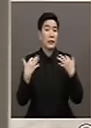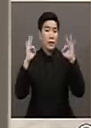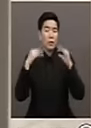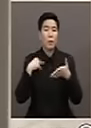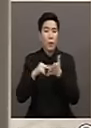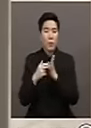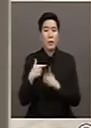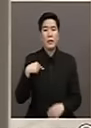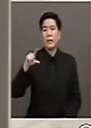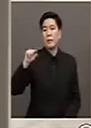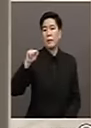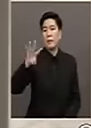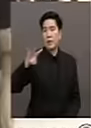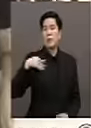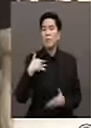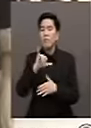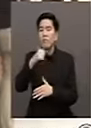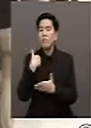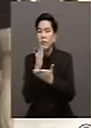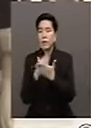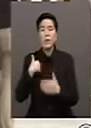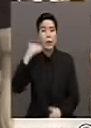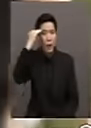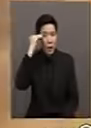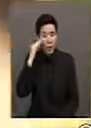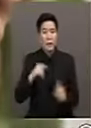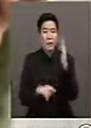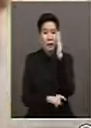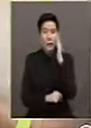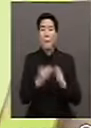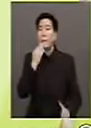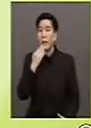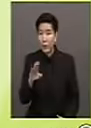กอบด้วย28ประเทศซึ่งรวมถึงเกาหลีใต้สิงคโปร์และบราซิล